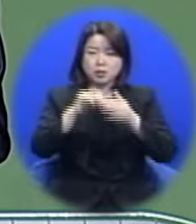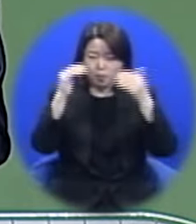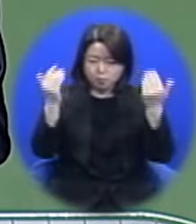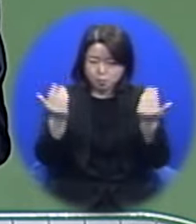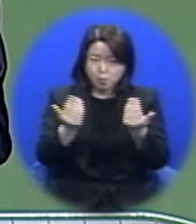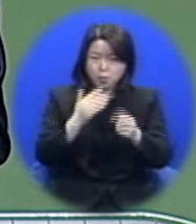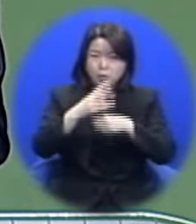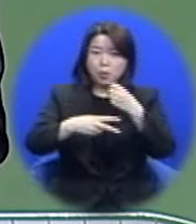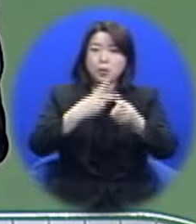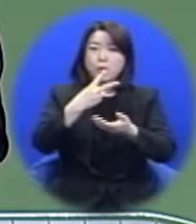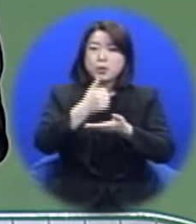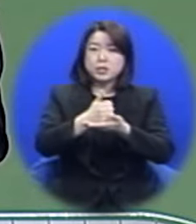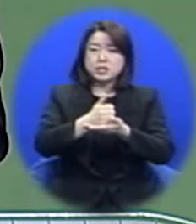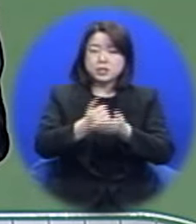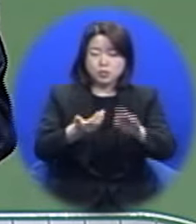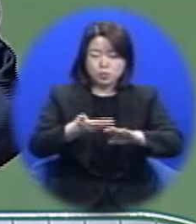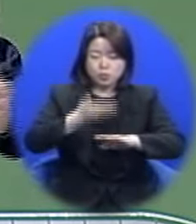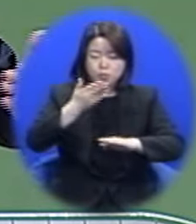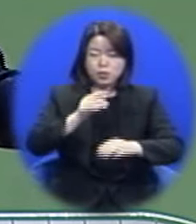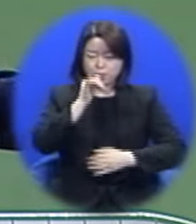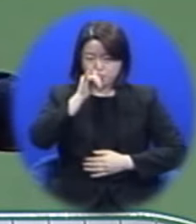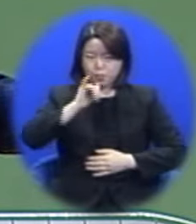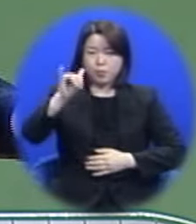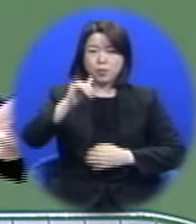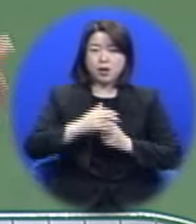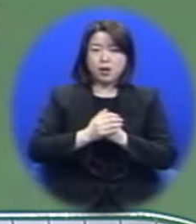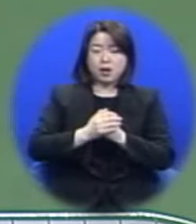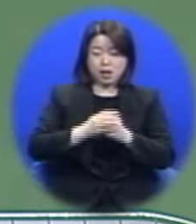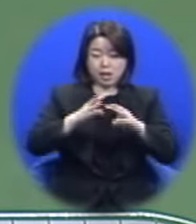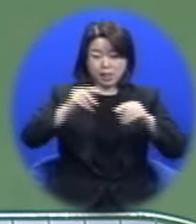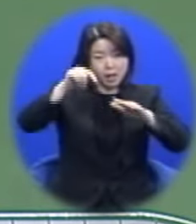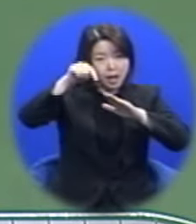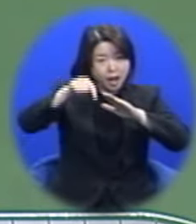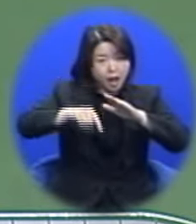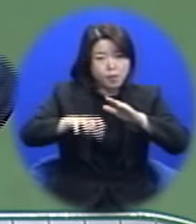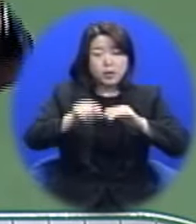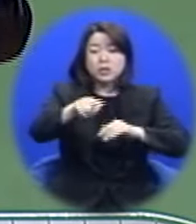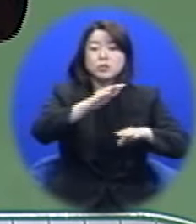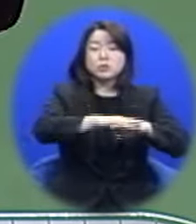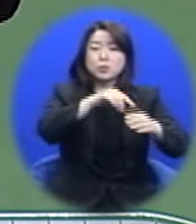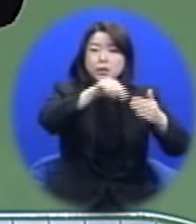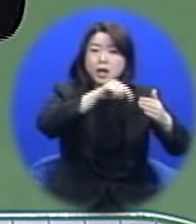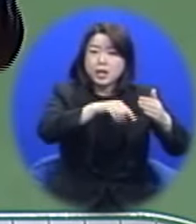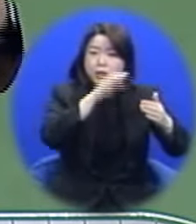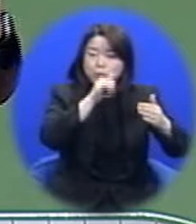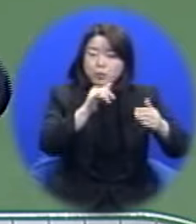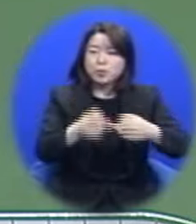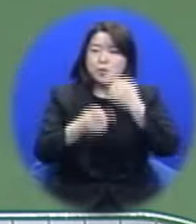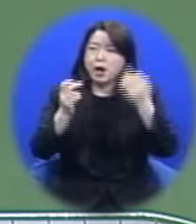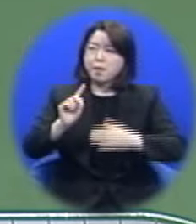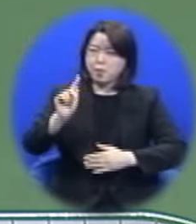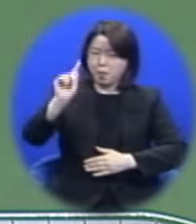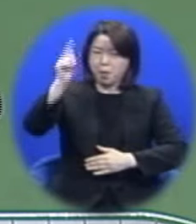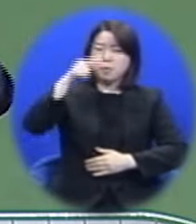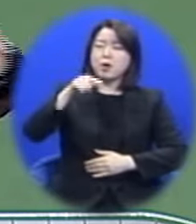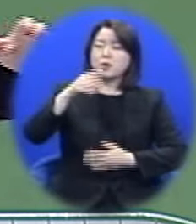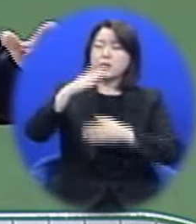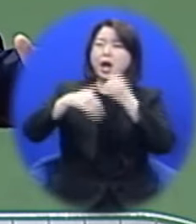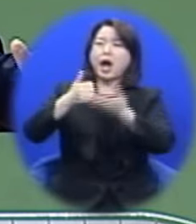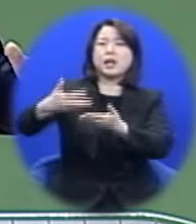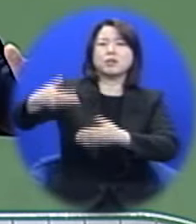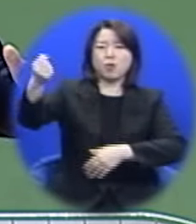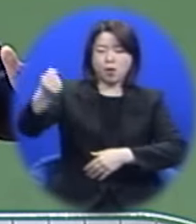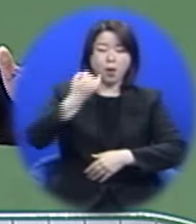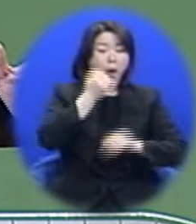위에 뛰어나신 왕이시다. 땅의 깊은 곳도 그 손안에 있고 산의 높은 꼭대기도 그의 것이다. 바다도